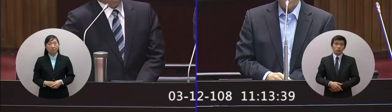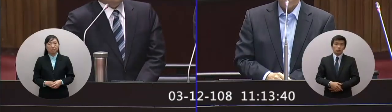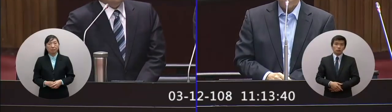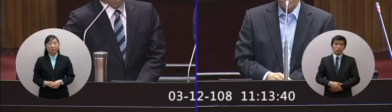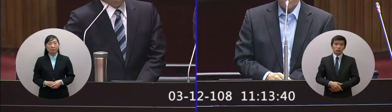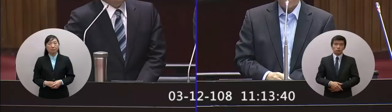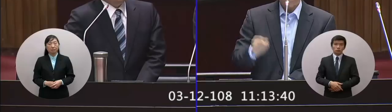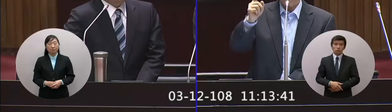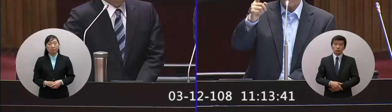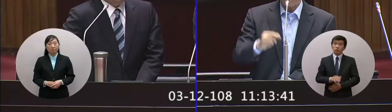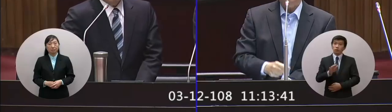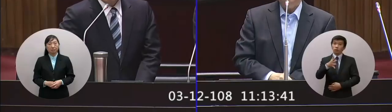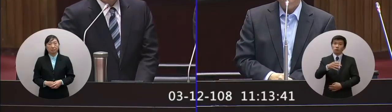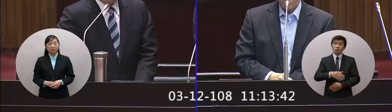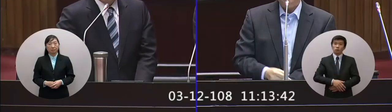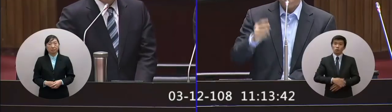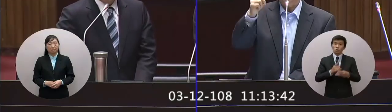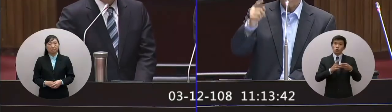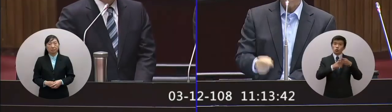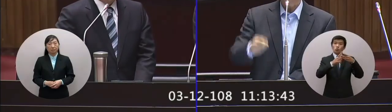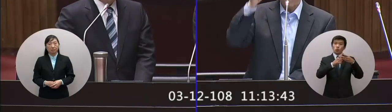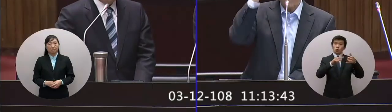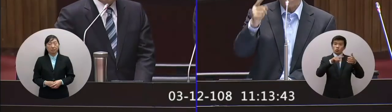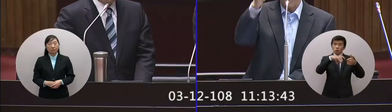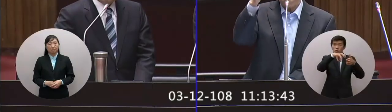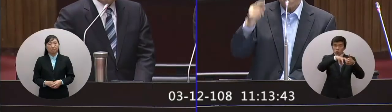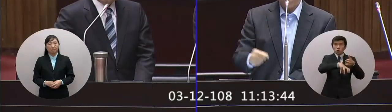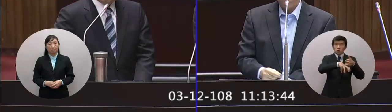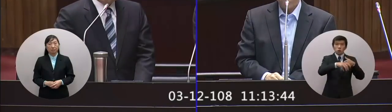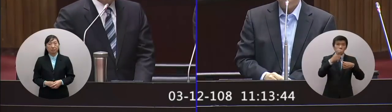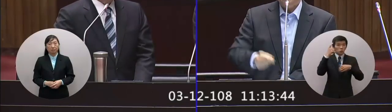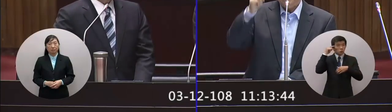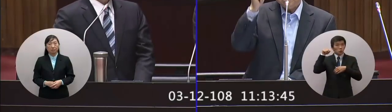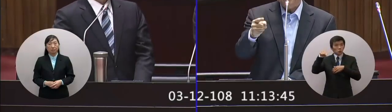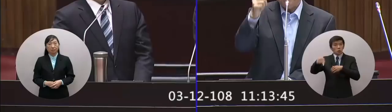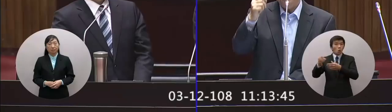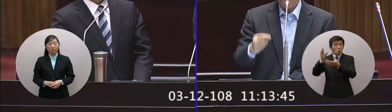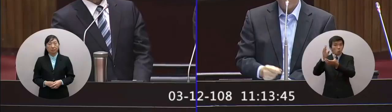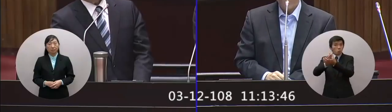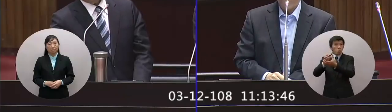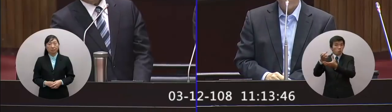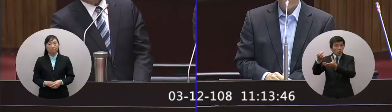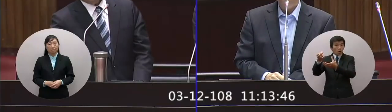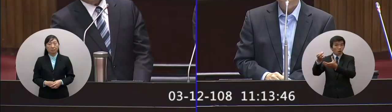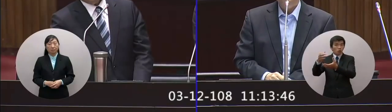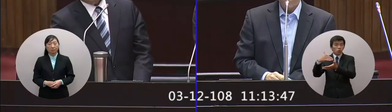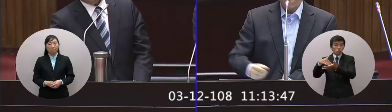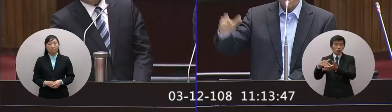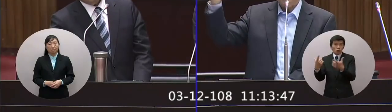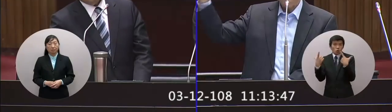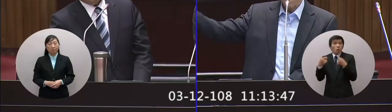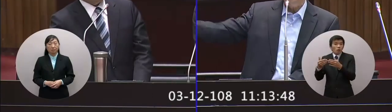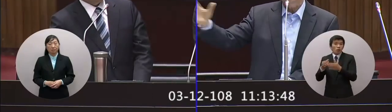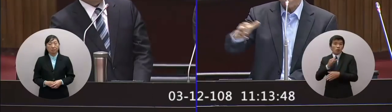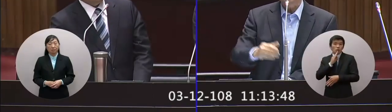因为主计总处把科技预算都算到投资资本门，所以